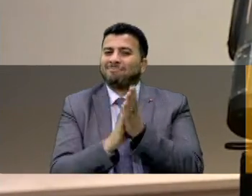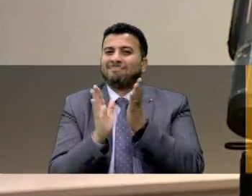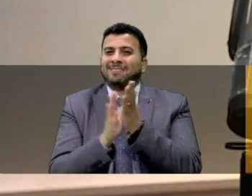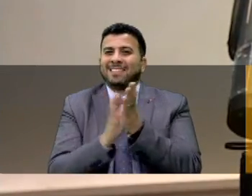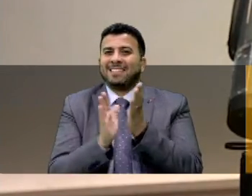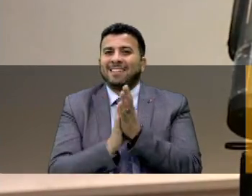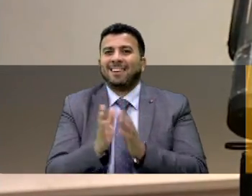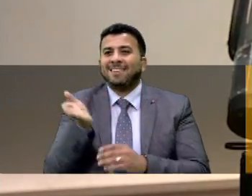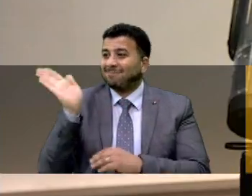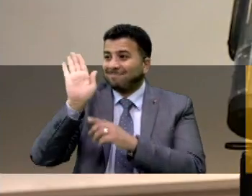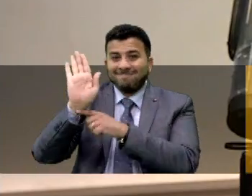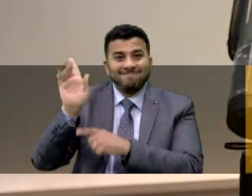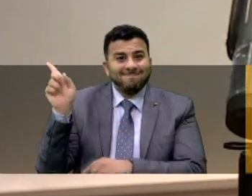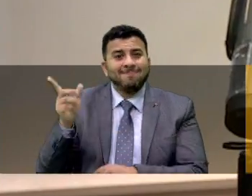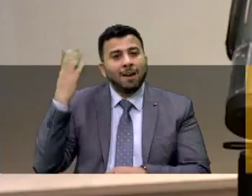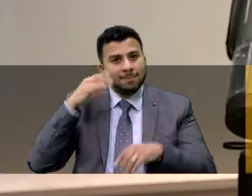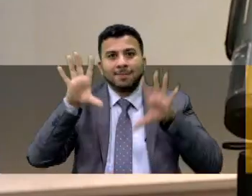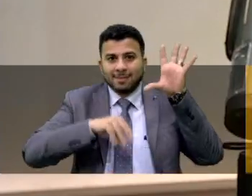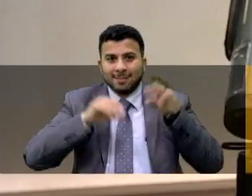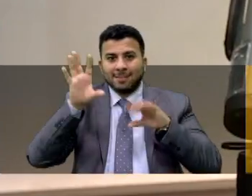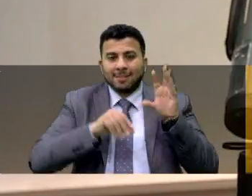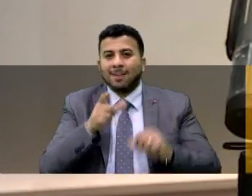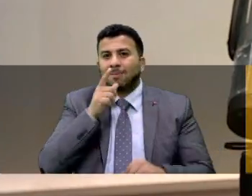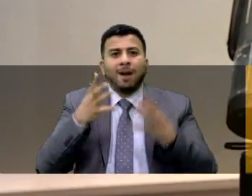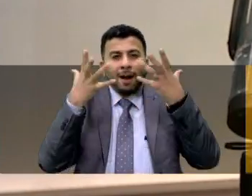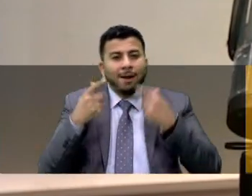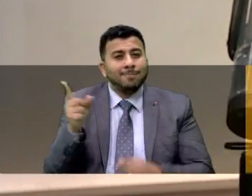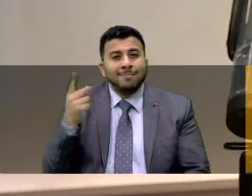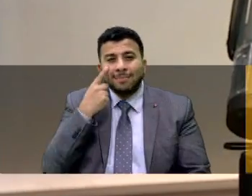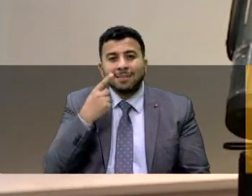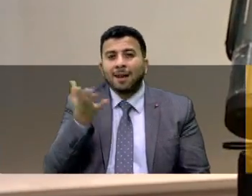ودي لها حكاية. ده العدد